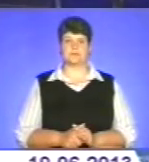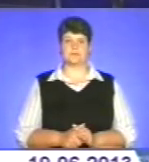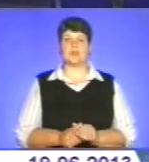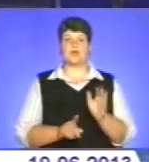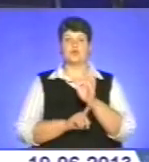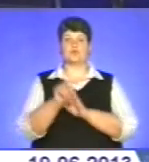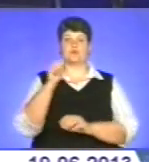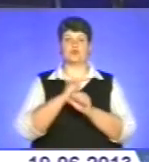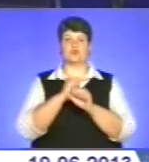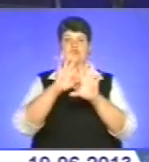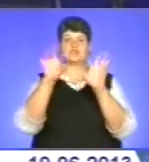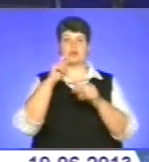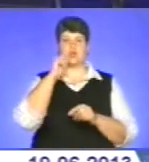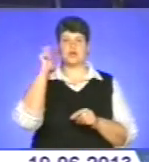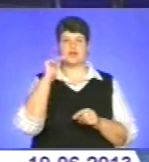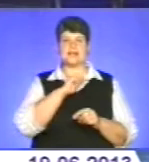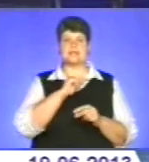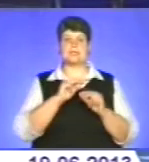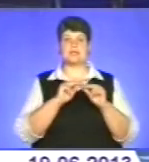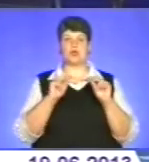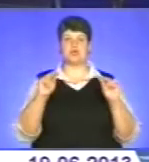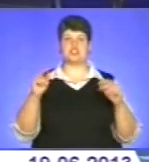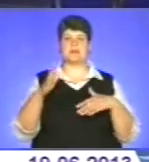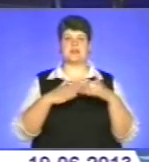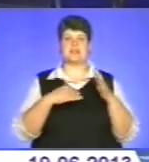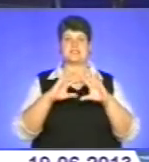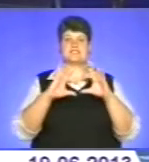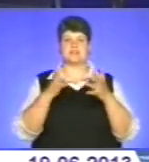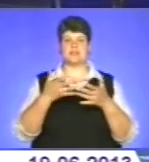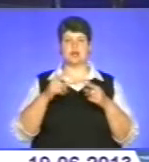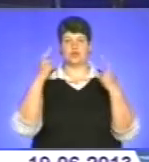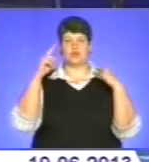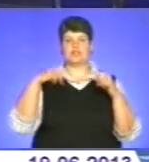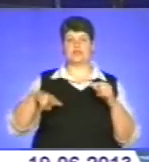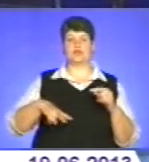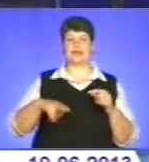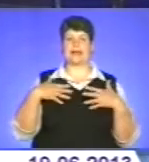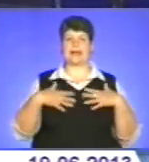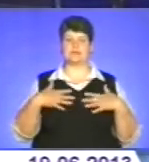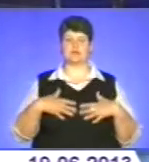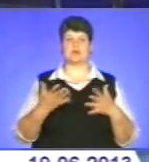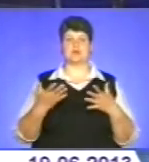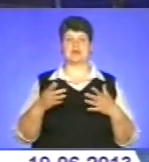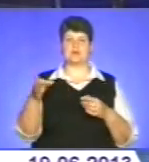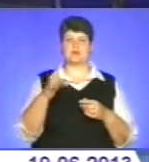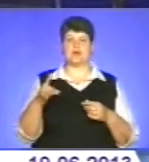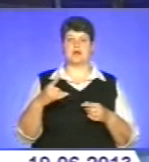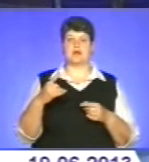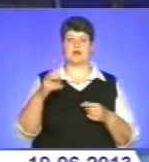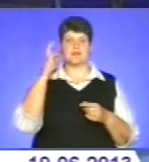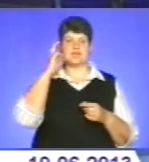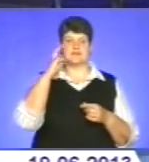Розпочав роботу всеукраїнський педагогічний практикум «Світ творчості» директорів Кримського, Республіканського, обласних, Київського та Севастопольського